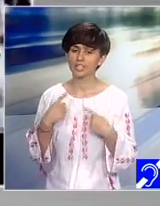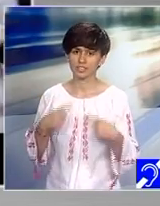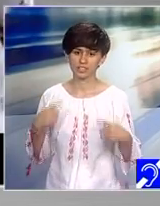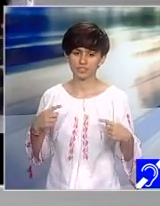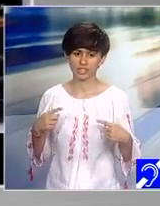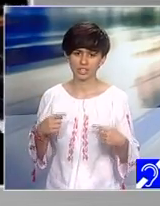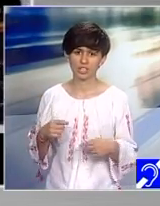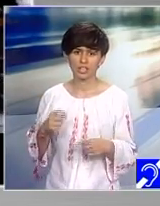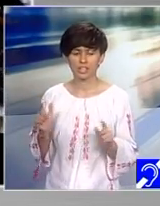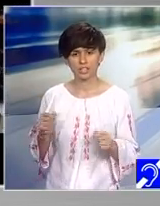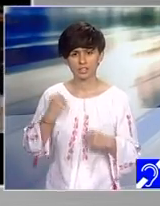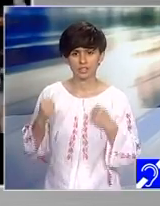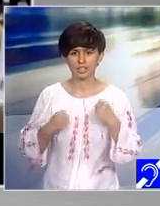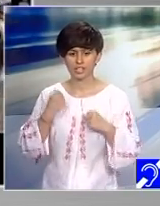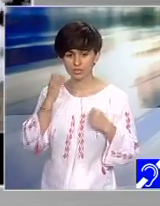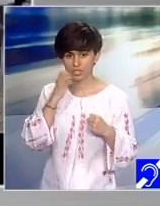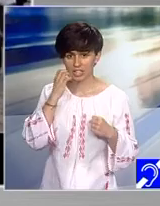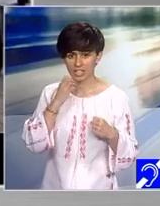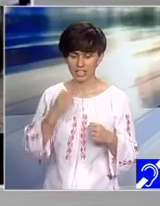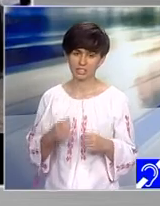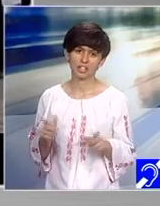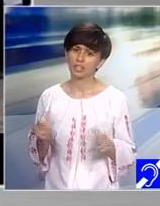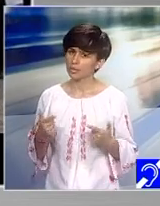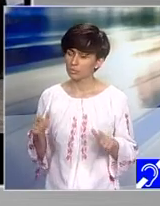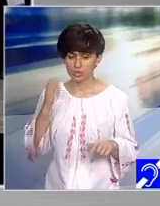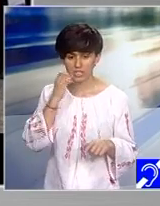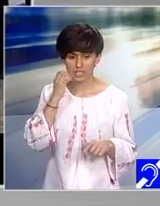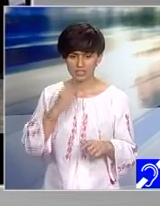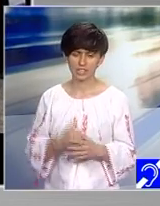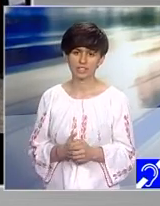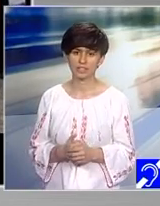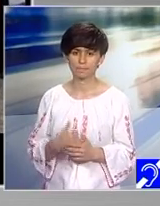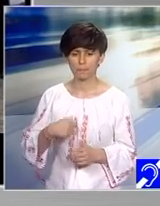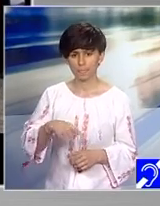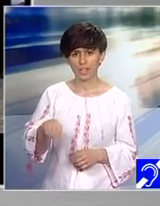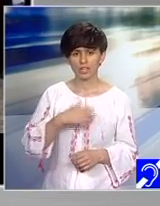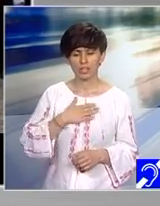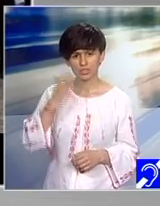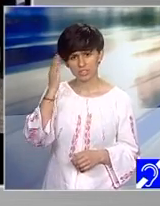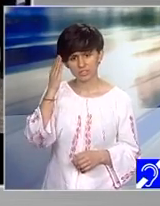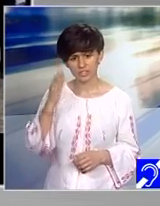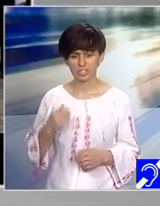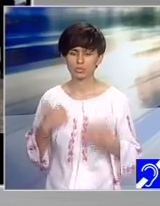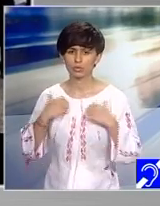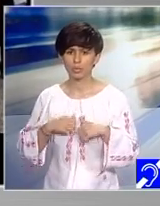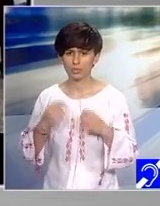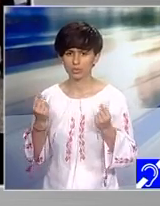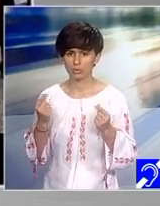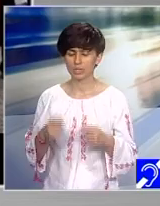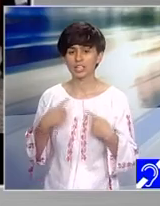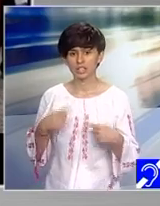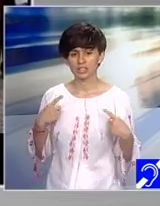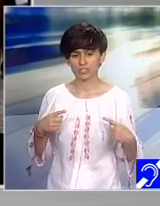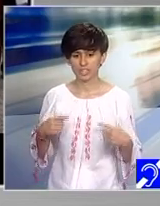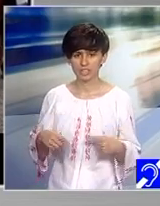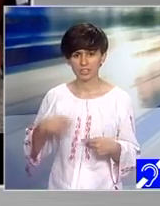de muzica țărănească, am fost învățați cu portul național sau costumul popular, care este diferit de haina țărănească și așa mai departe. Lucrul ăsta se reflectă